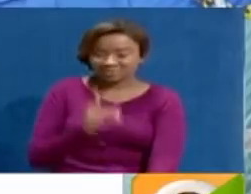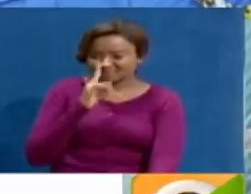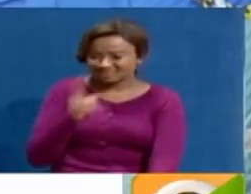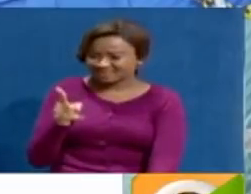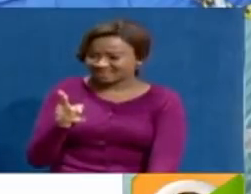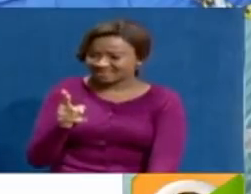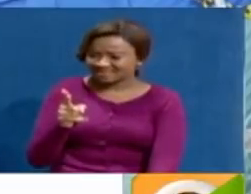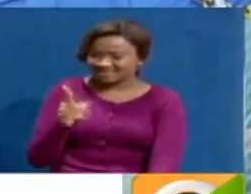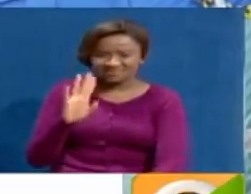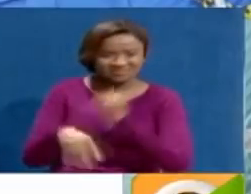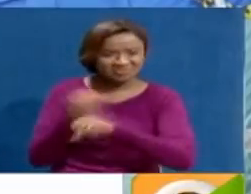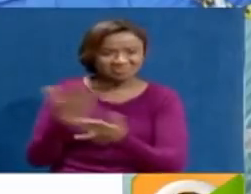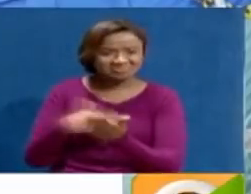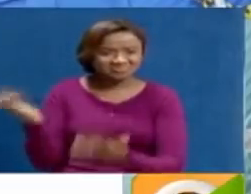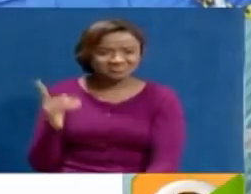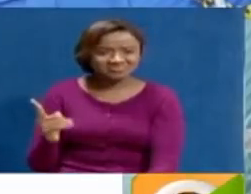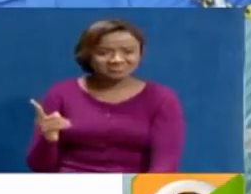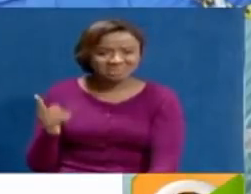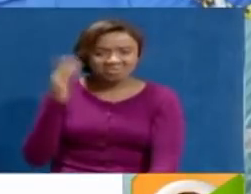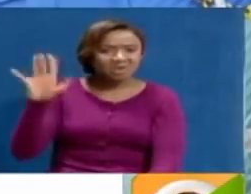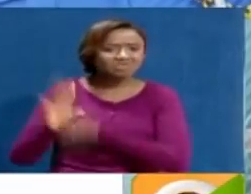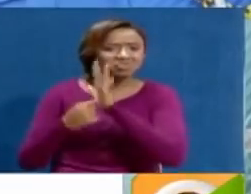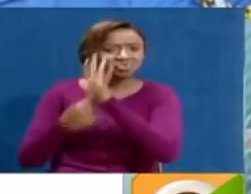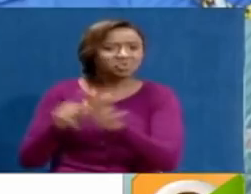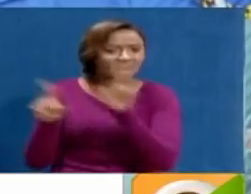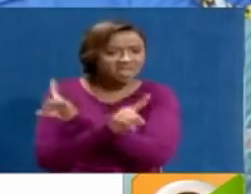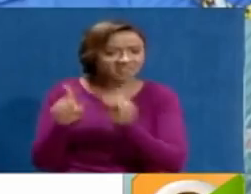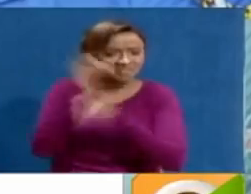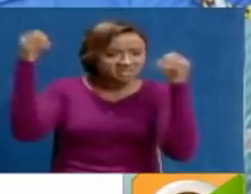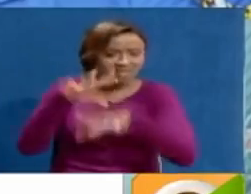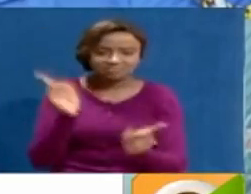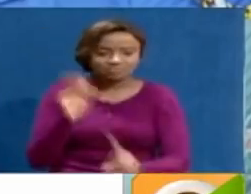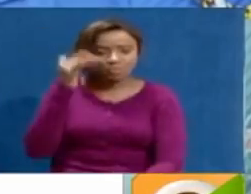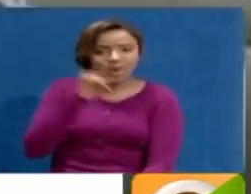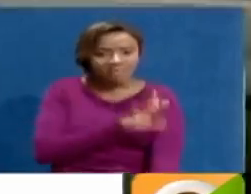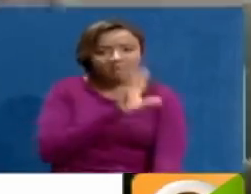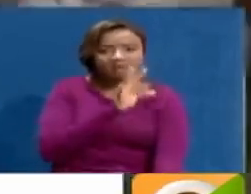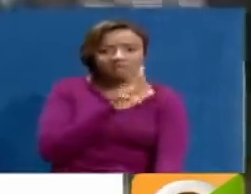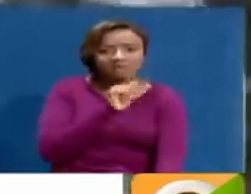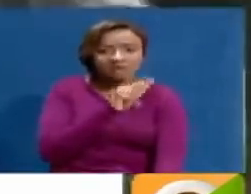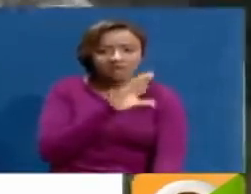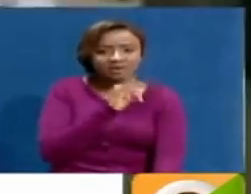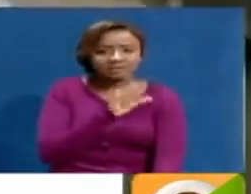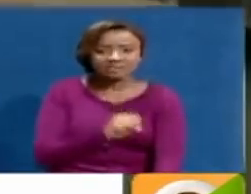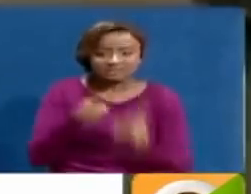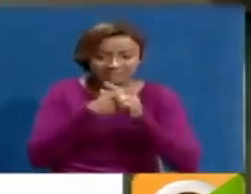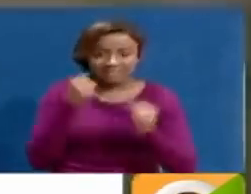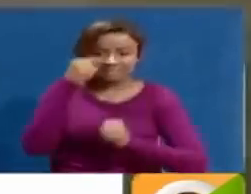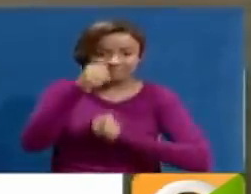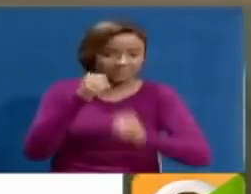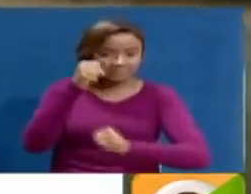hiyo akisisitiza kuwa video hiyo haikuonyesha matukio yote, akidai kuwa Francis ndiye alianza kumpiga afisa wa